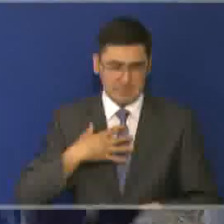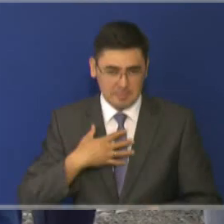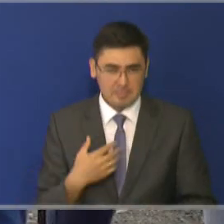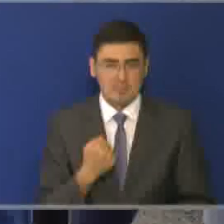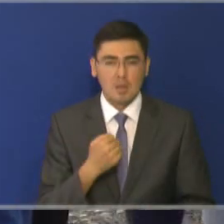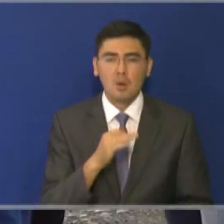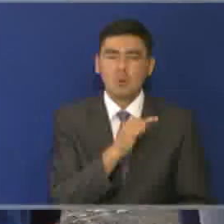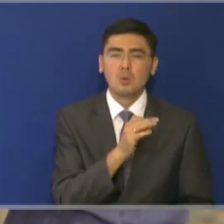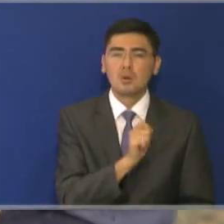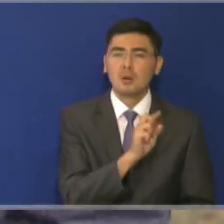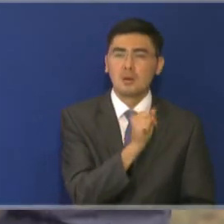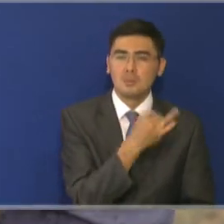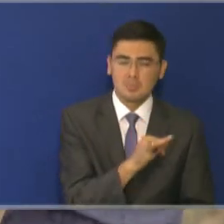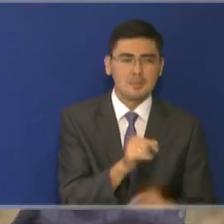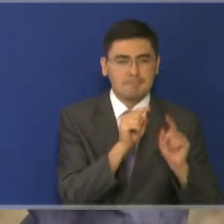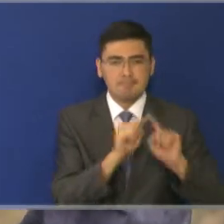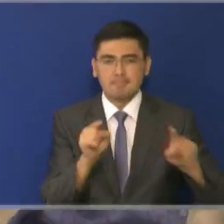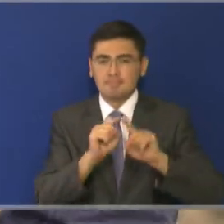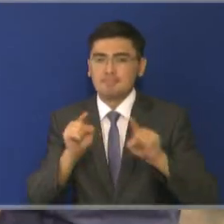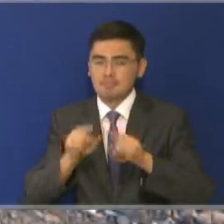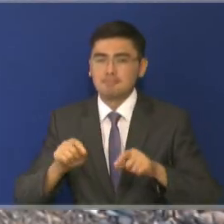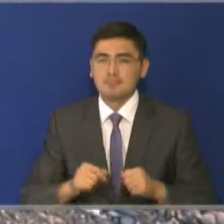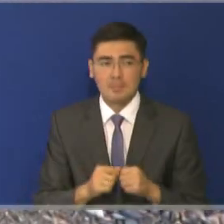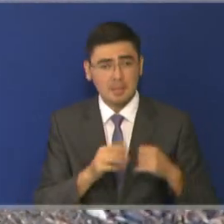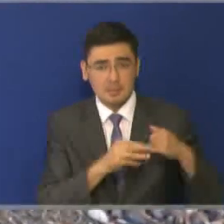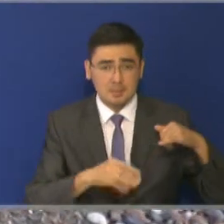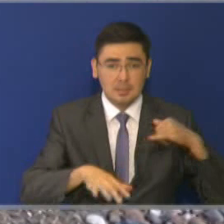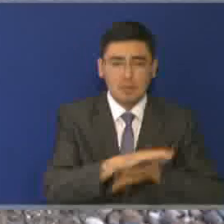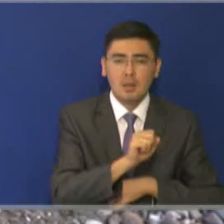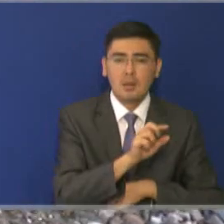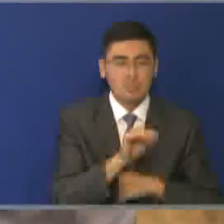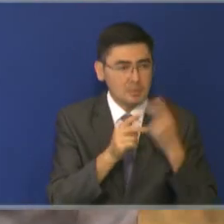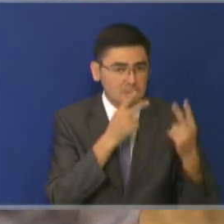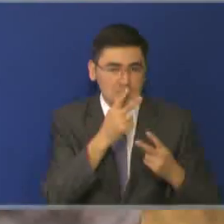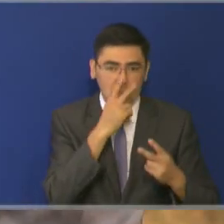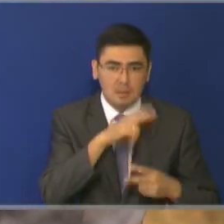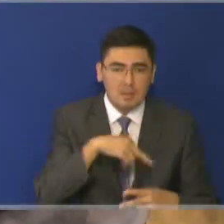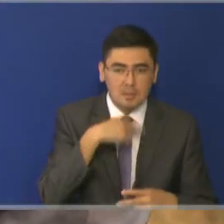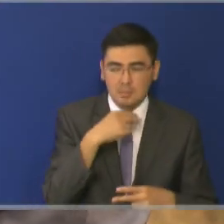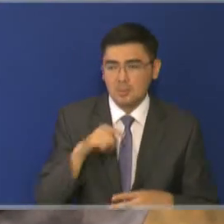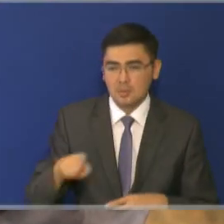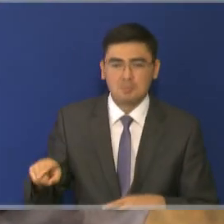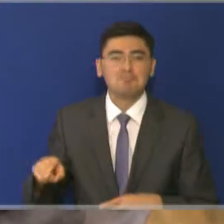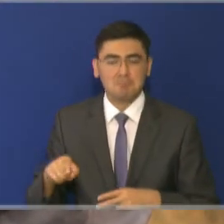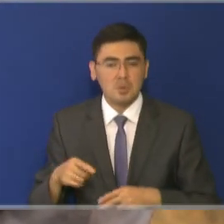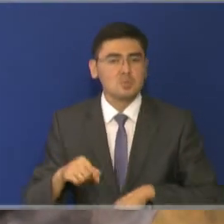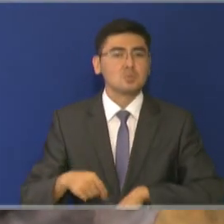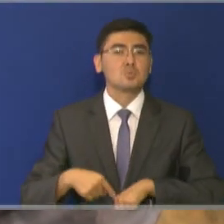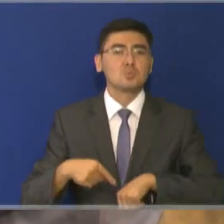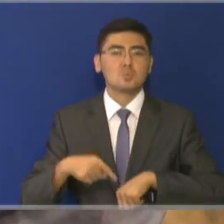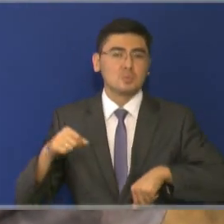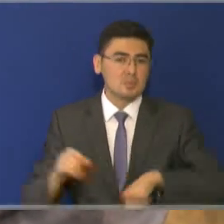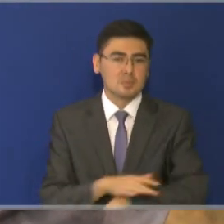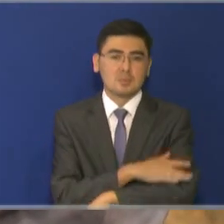Абайдың туған жері Жидебайда болған саяхатшылар киелі жерден ерекше әсер алған. Основная задача была посетить мавзолей Абай